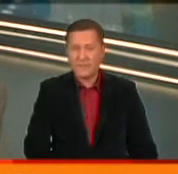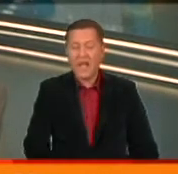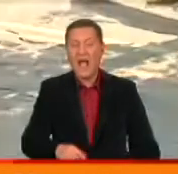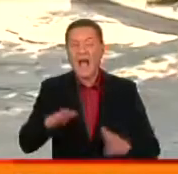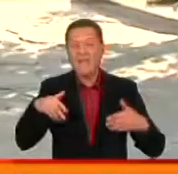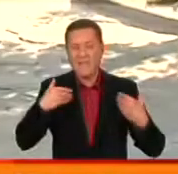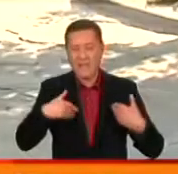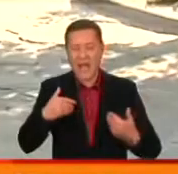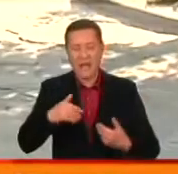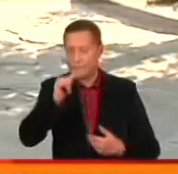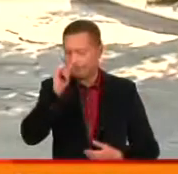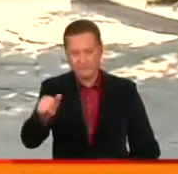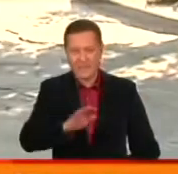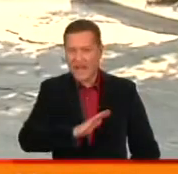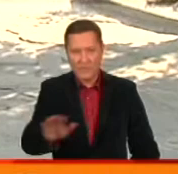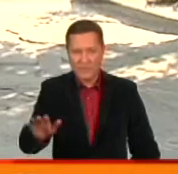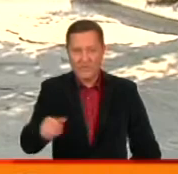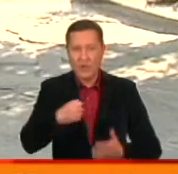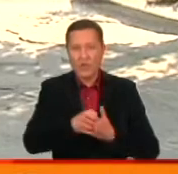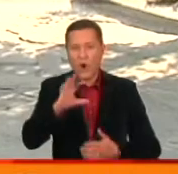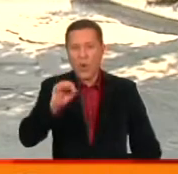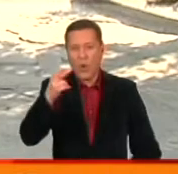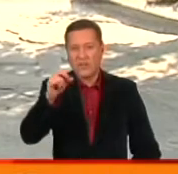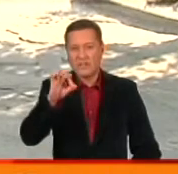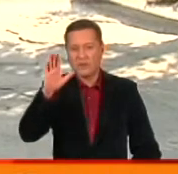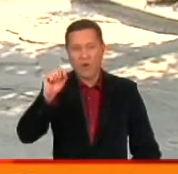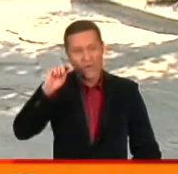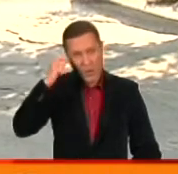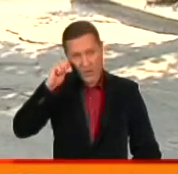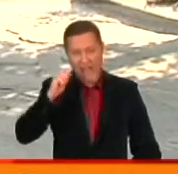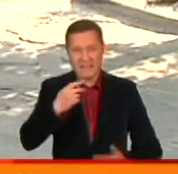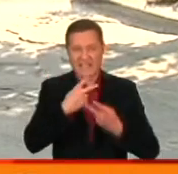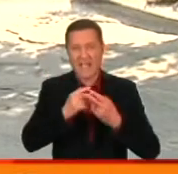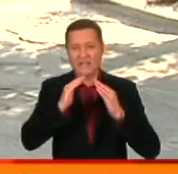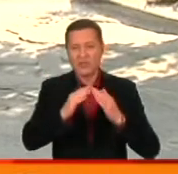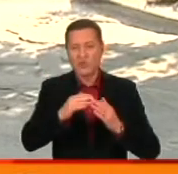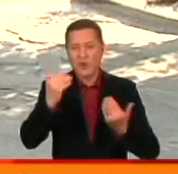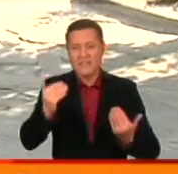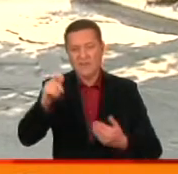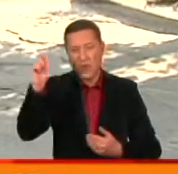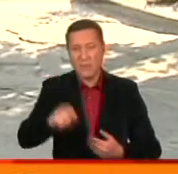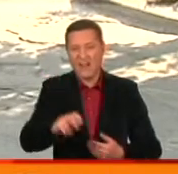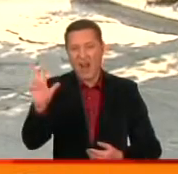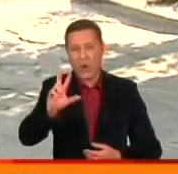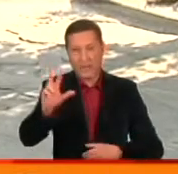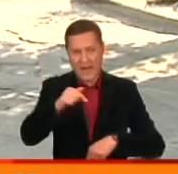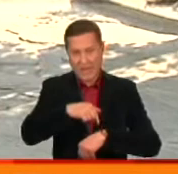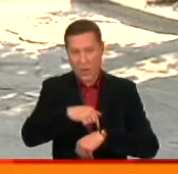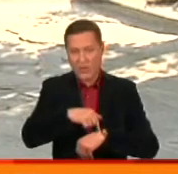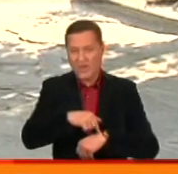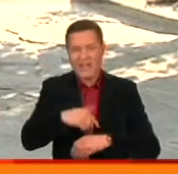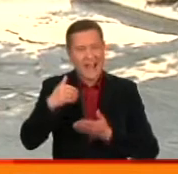Вітаю, Юлю. Тетяну Москалькову не пустили до Максима Одінцова в Лук'янівське СІЗО. Вона сьогодні сюди прибула рівно о 3-й годині, не